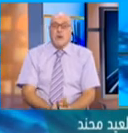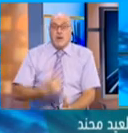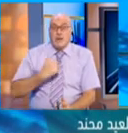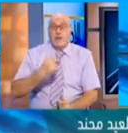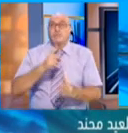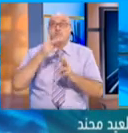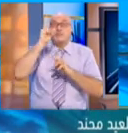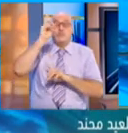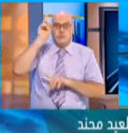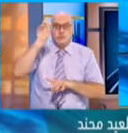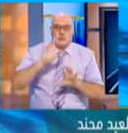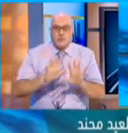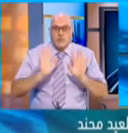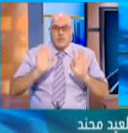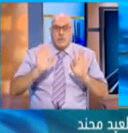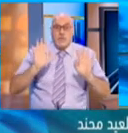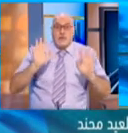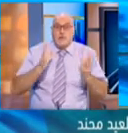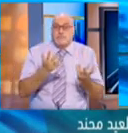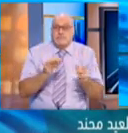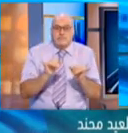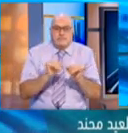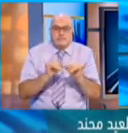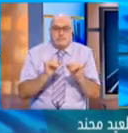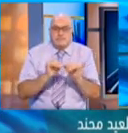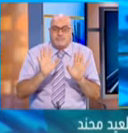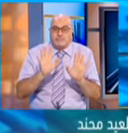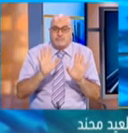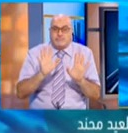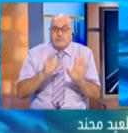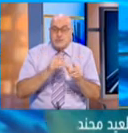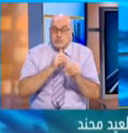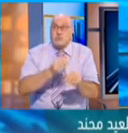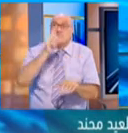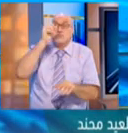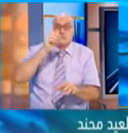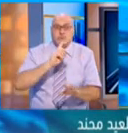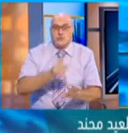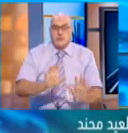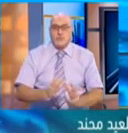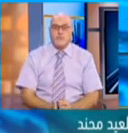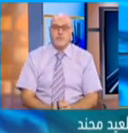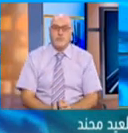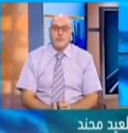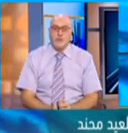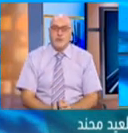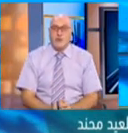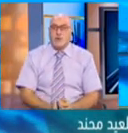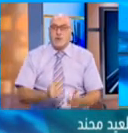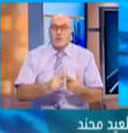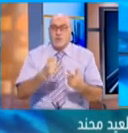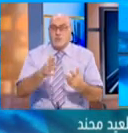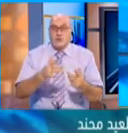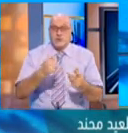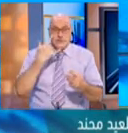عز وجل فيما قدر لا نملك إلا التسليم بما كتب من أجل، ولكل أمة أجل،